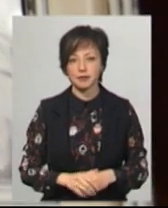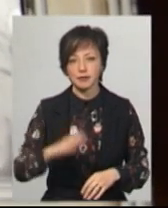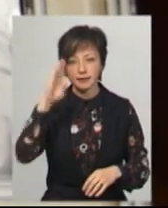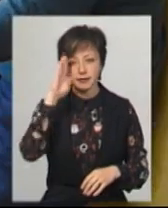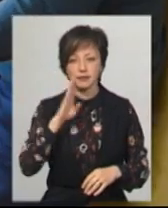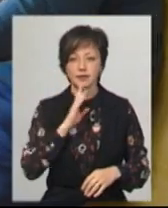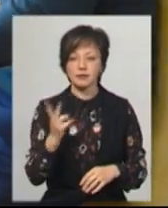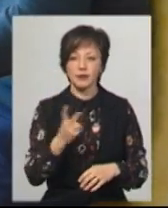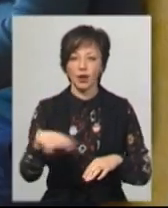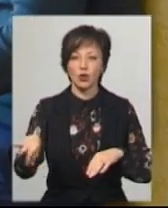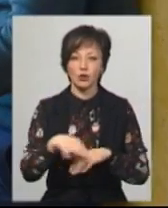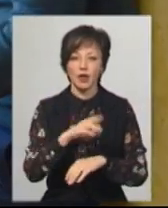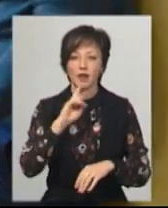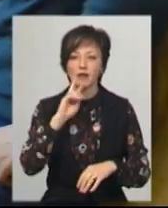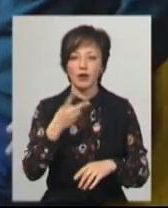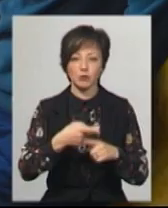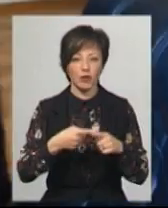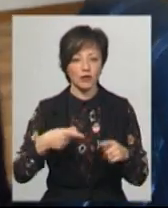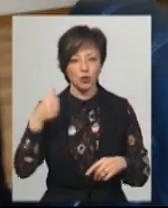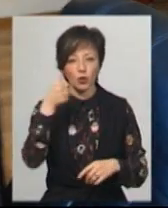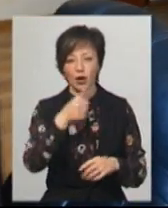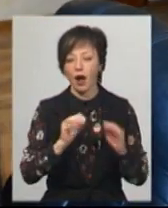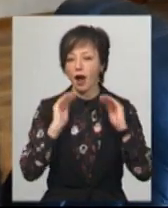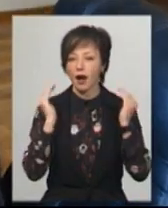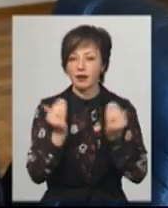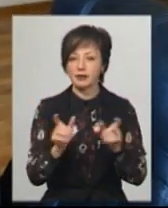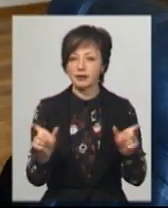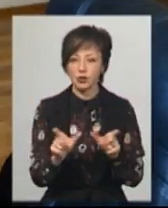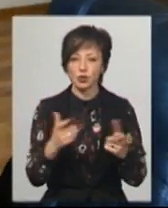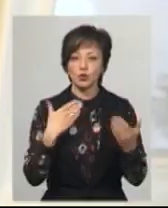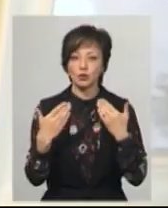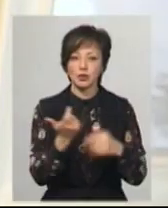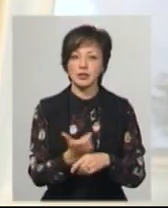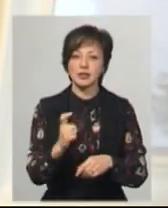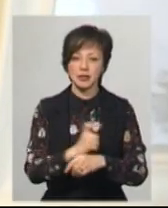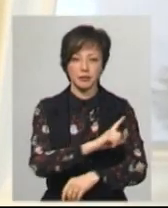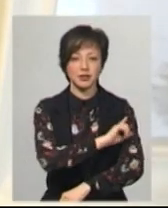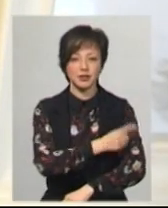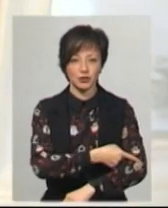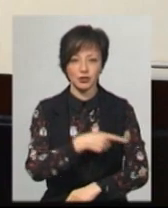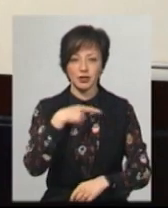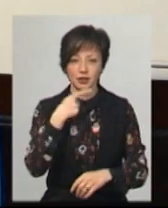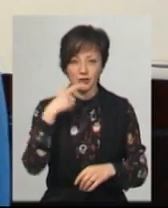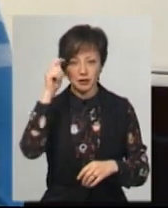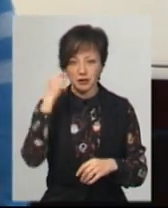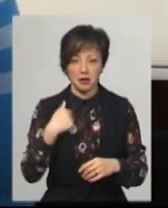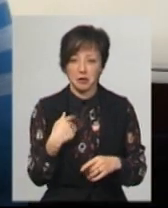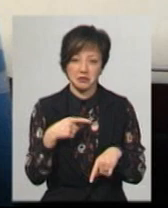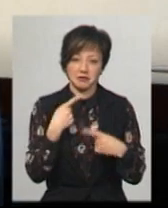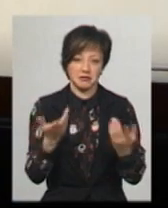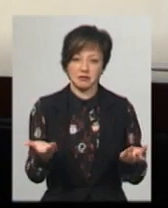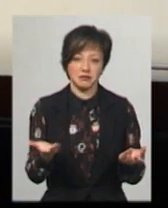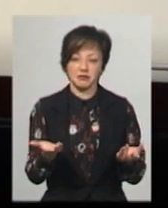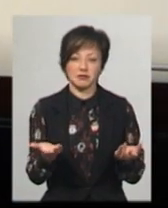Аліна Паламорчуки одружні вже 2,5 роки. Під час карантину їхні стосунки стали ще міцнішими, запевняє Сергій. Я би не сказав, що у